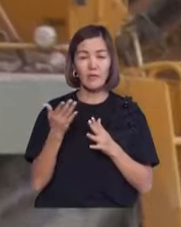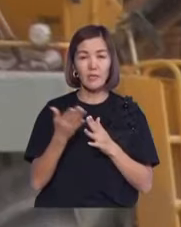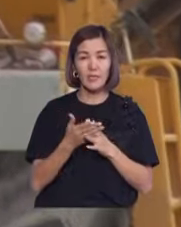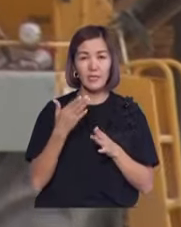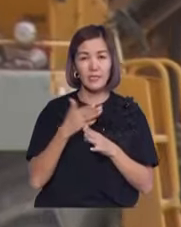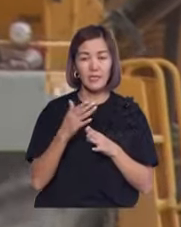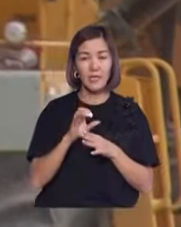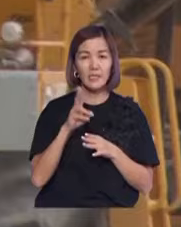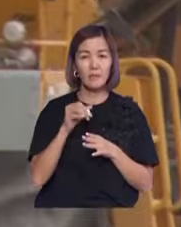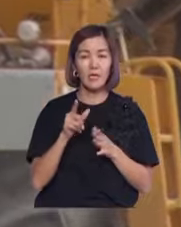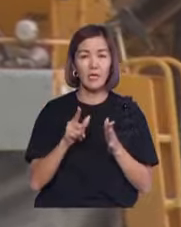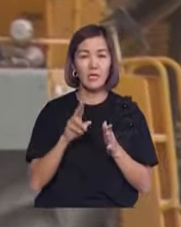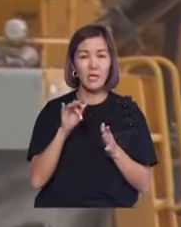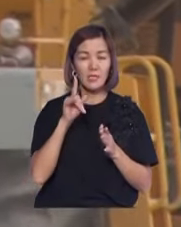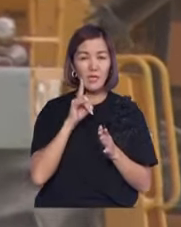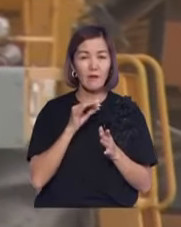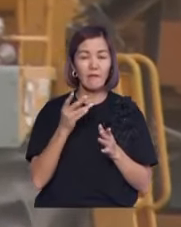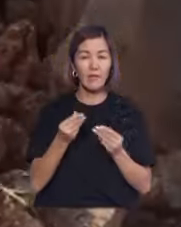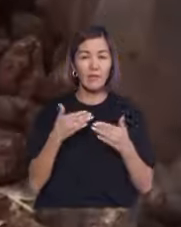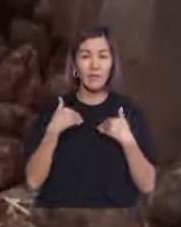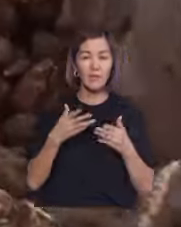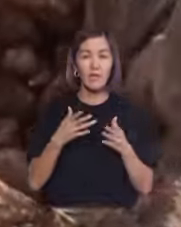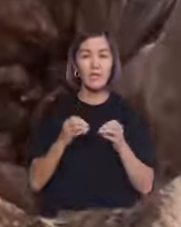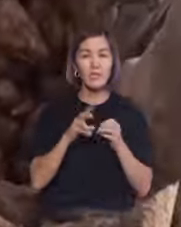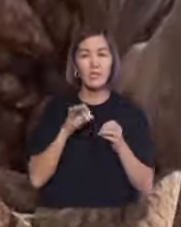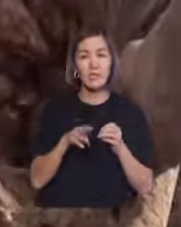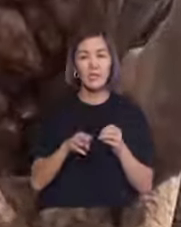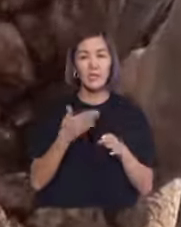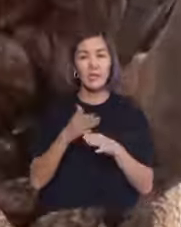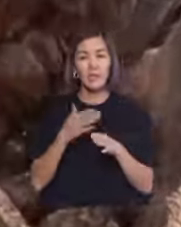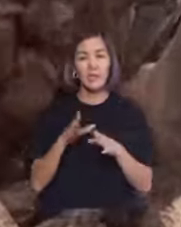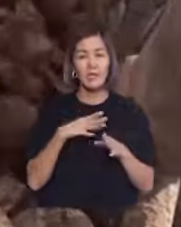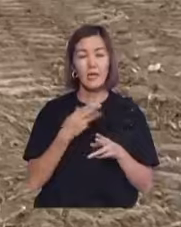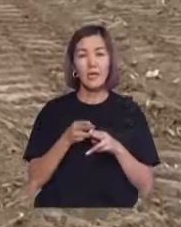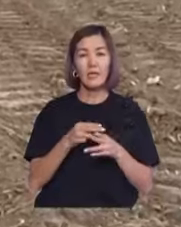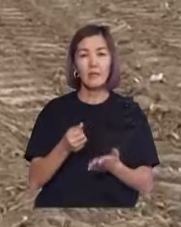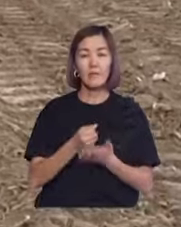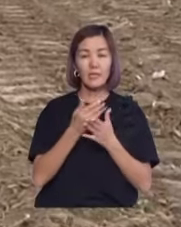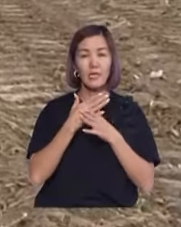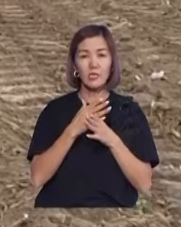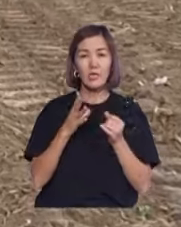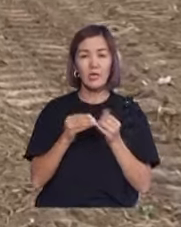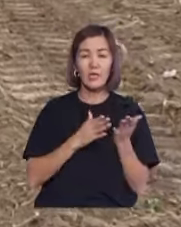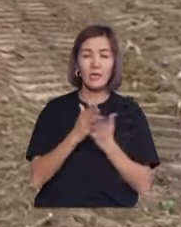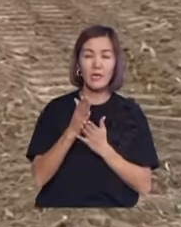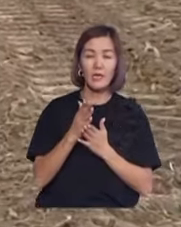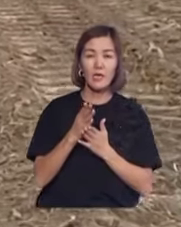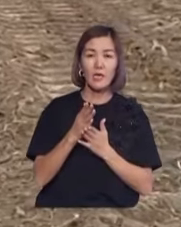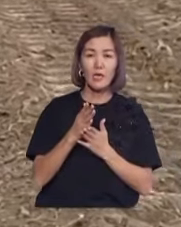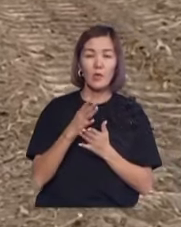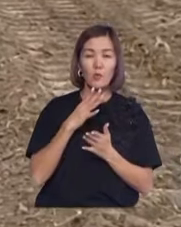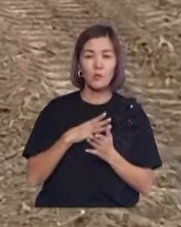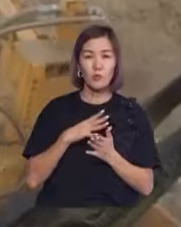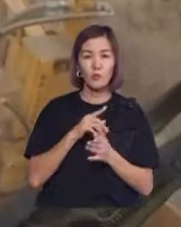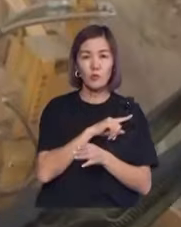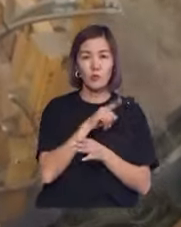СПК ЖТСУ и КАЗ Агрофинанс, предоставленного сроком на 10 лет. Таким образом, оказываемая поддержка аграриям региона создает устойчивую